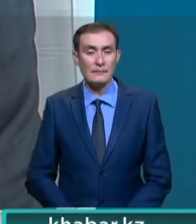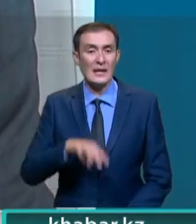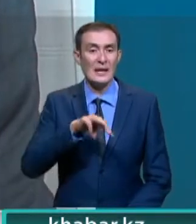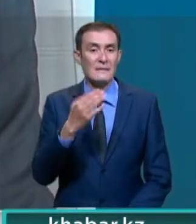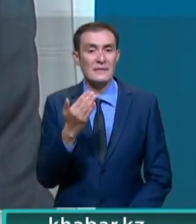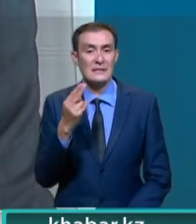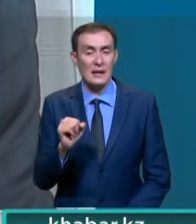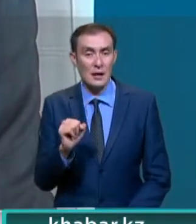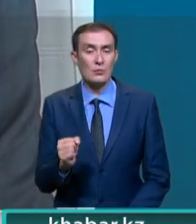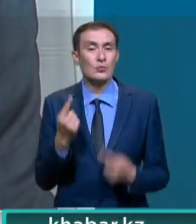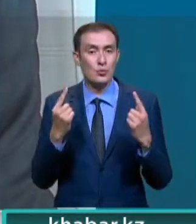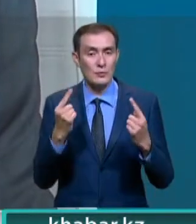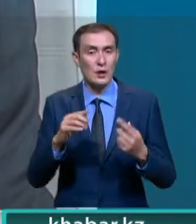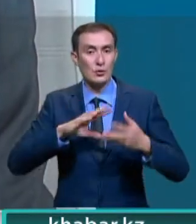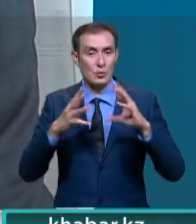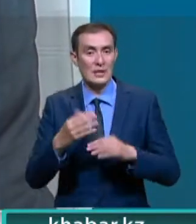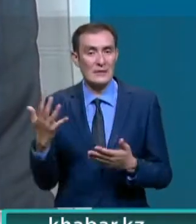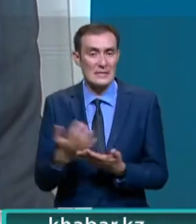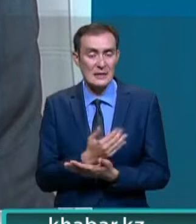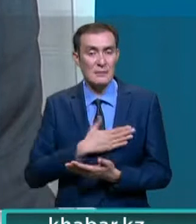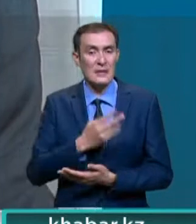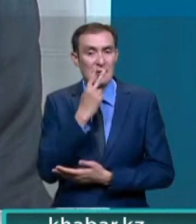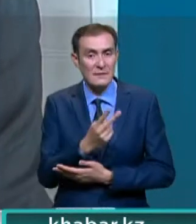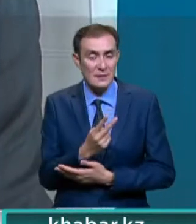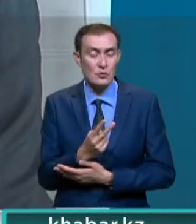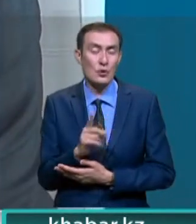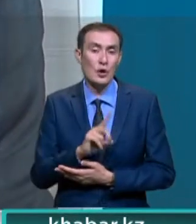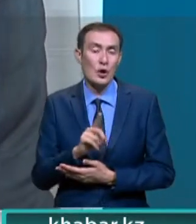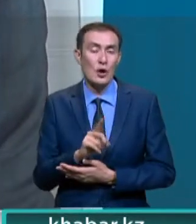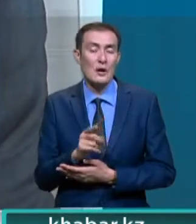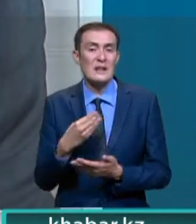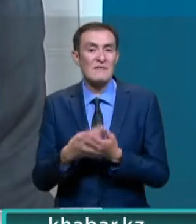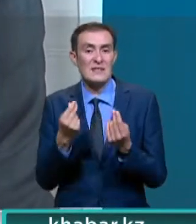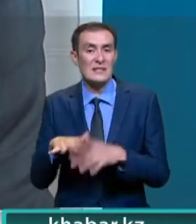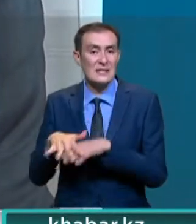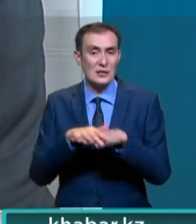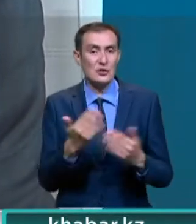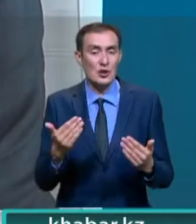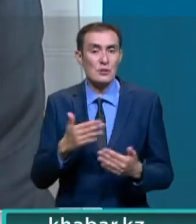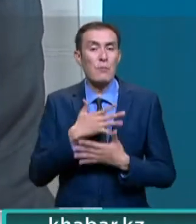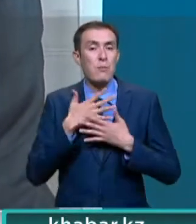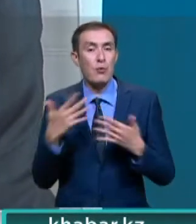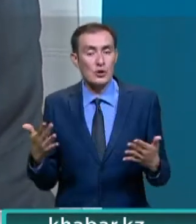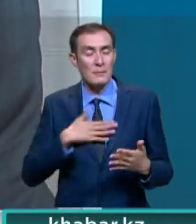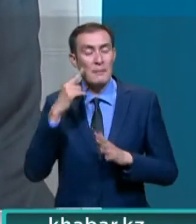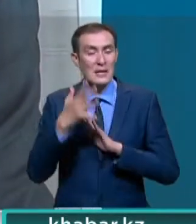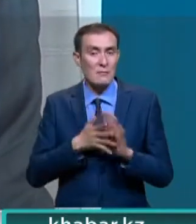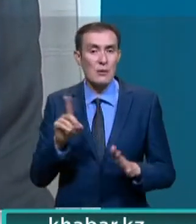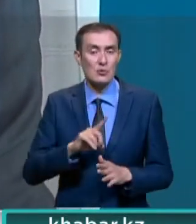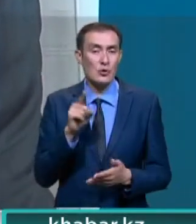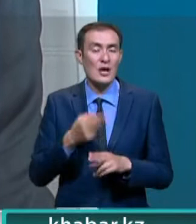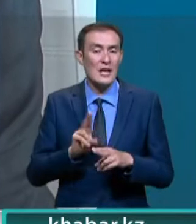МФЦА достигла весьма значительных результатов. Мы видим, что портфель инвестиций стал в разы больше. Мы должны понимать, что это